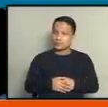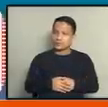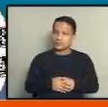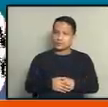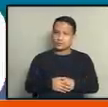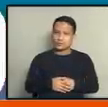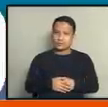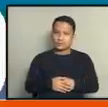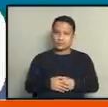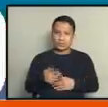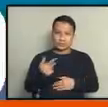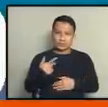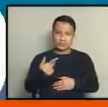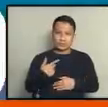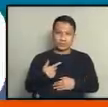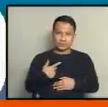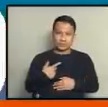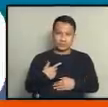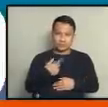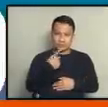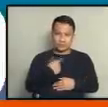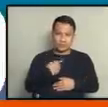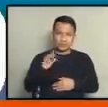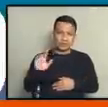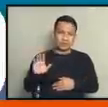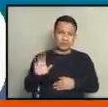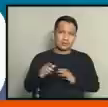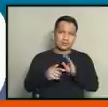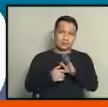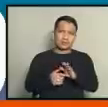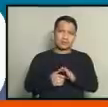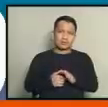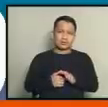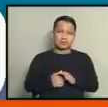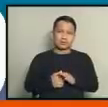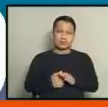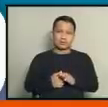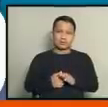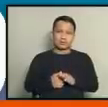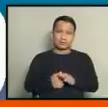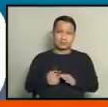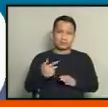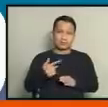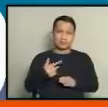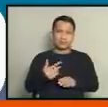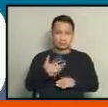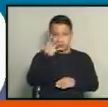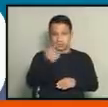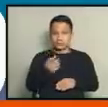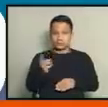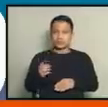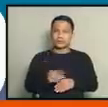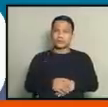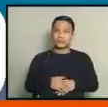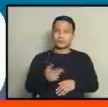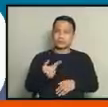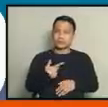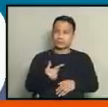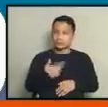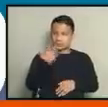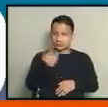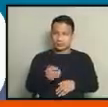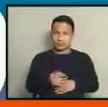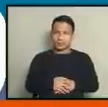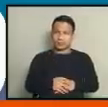nung... Ang meron lang po sa kanila. Pero, Sir, in fairness po, meron din silang sama ng loob. Opo. Yun lang po meron sa kanila, yung sama ng